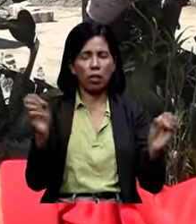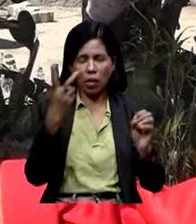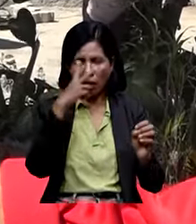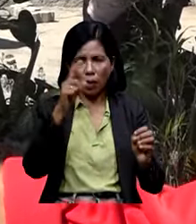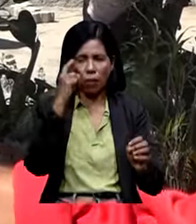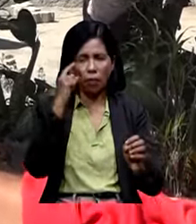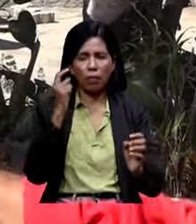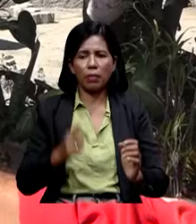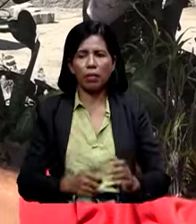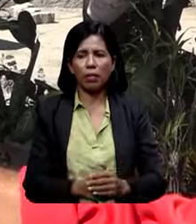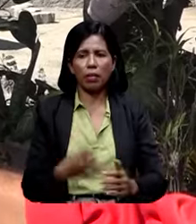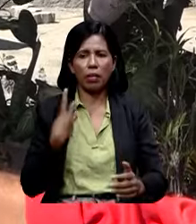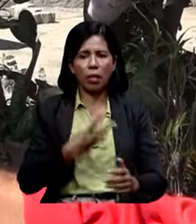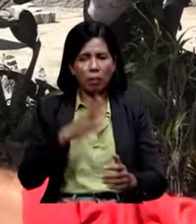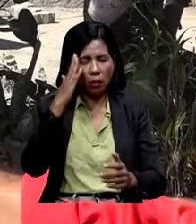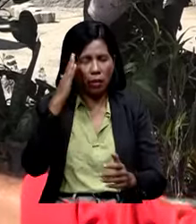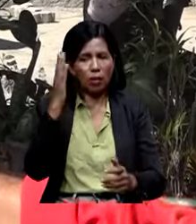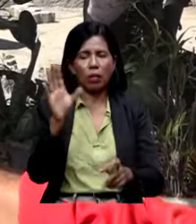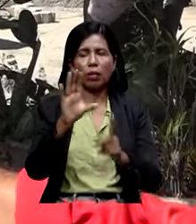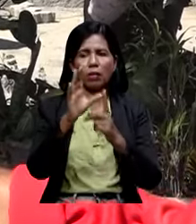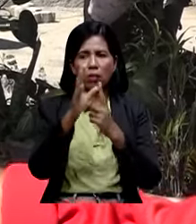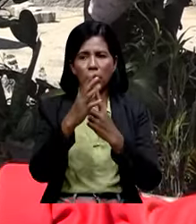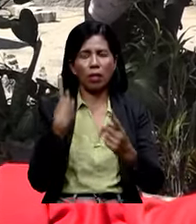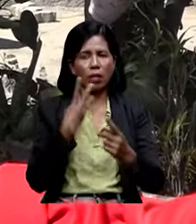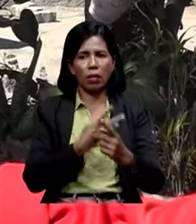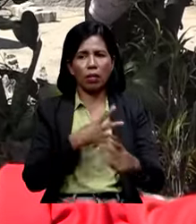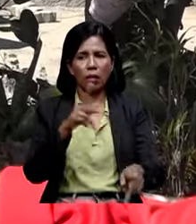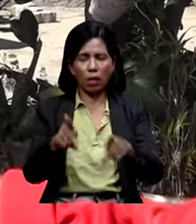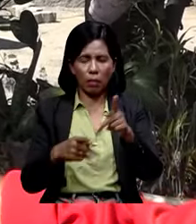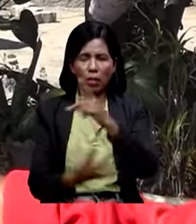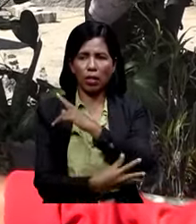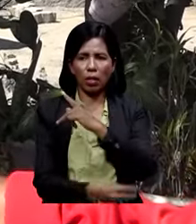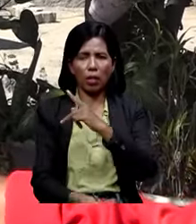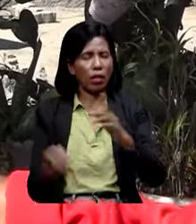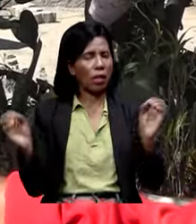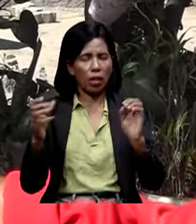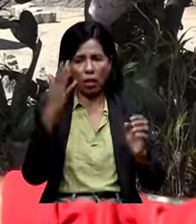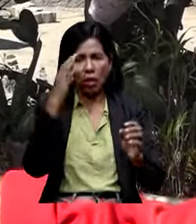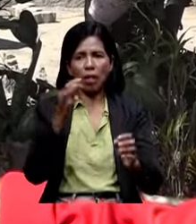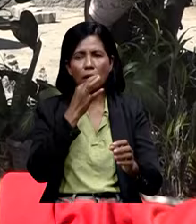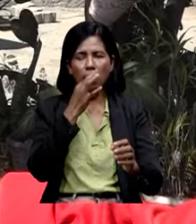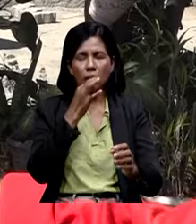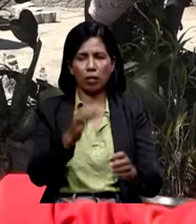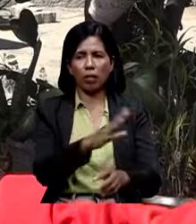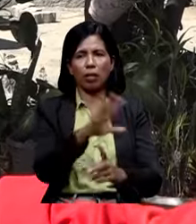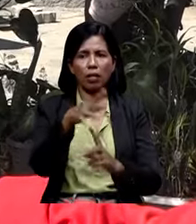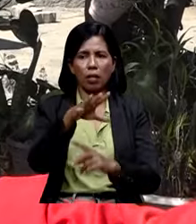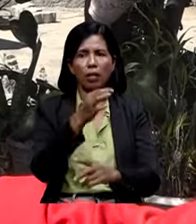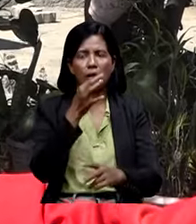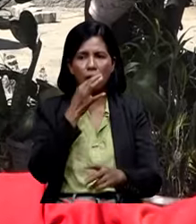homatan ami hatene kultura malo walaupun ami ni bele pobu kia kla iha buat ida hande taita hande